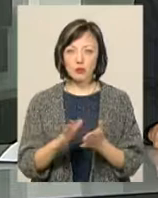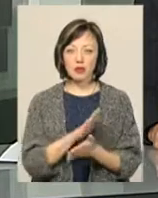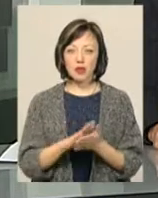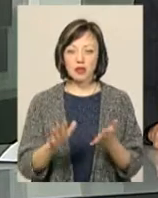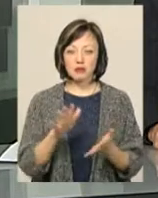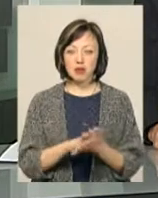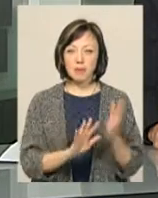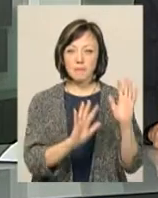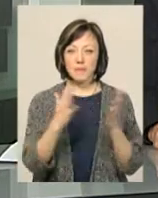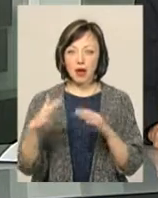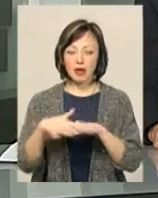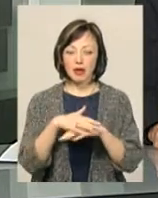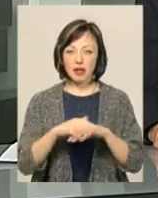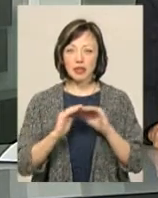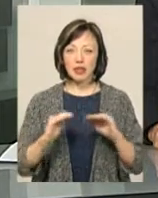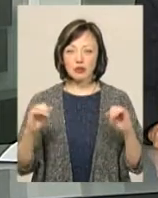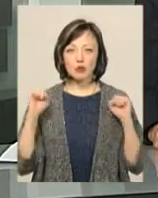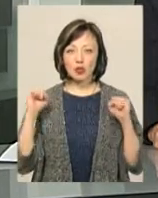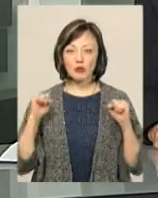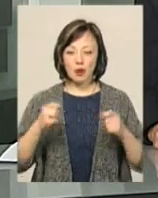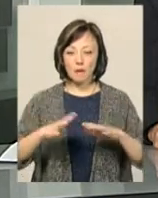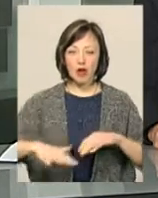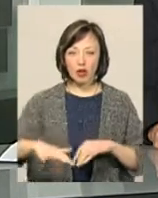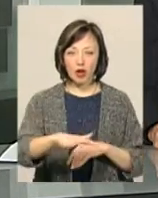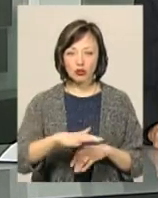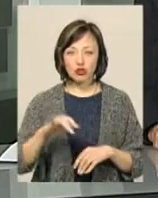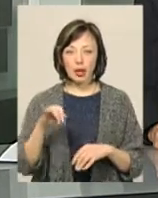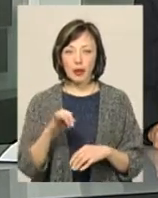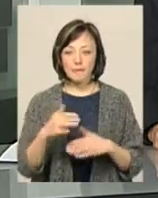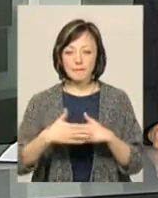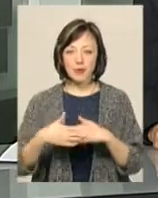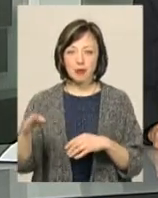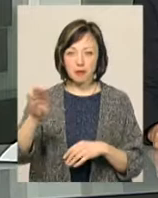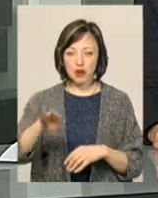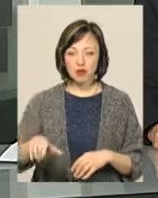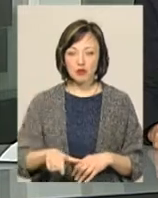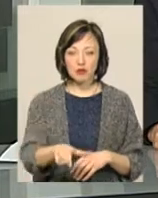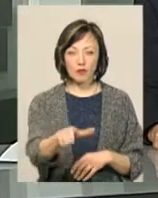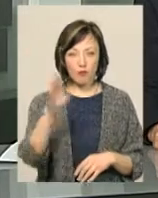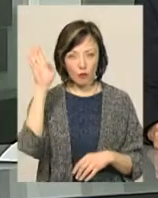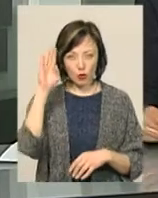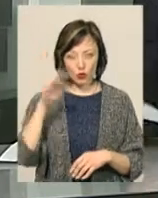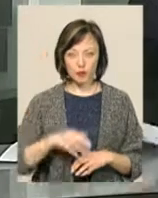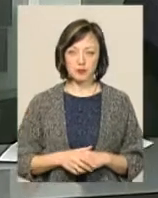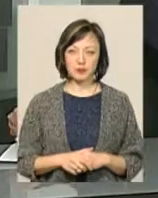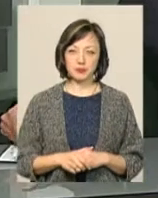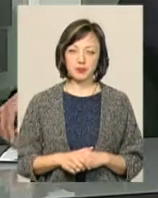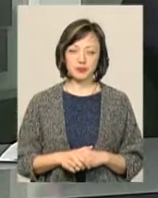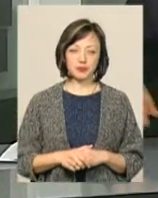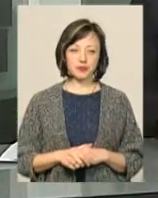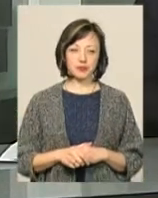сміття парки, ринки, дитячі і спортивні майданчики та прибережні смуги водойм, повідомляють у міській раді.